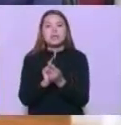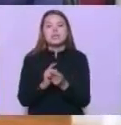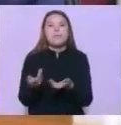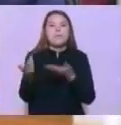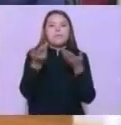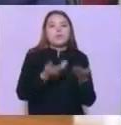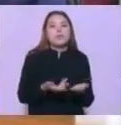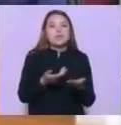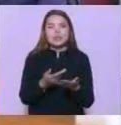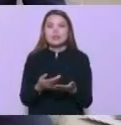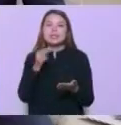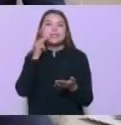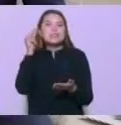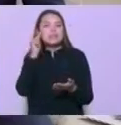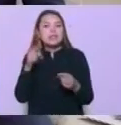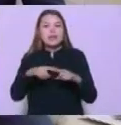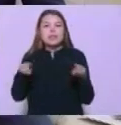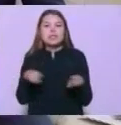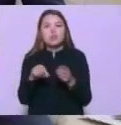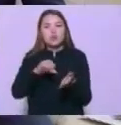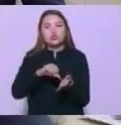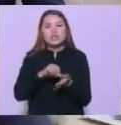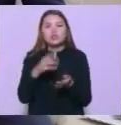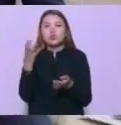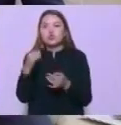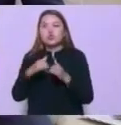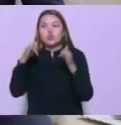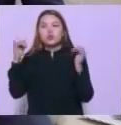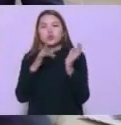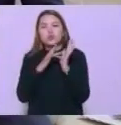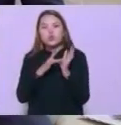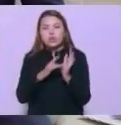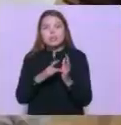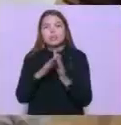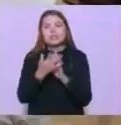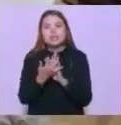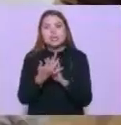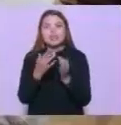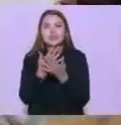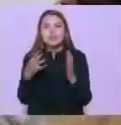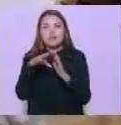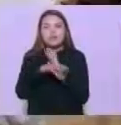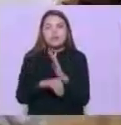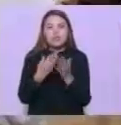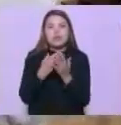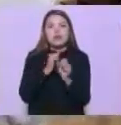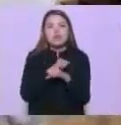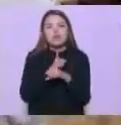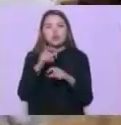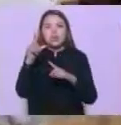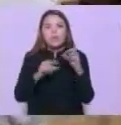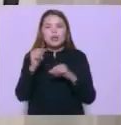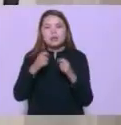пригласил инвестиционное сообщество Китая принять участие в развитии сфер туризма и сельского хозяйства, в частности, переработки верблюжьего